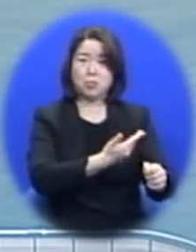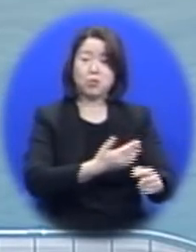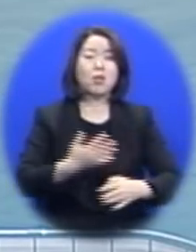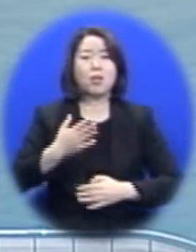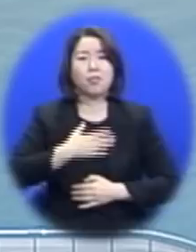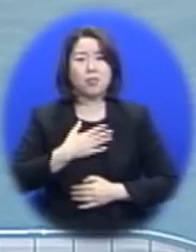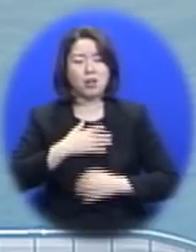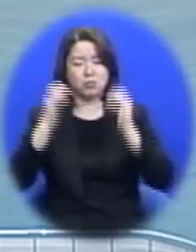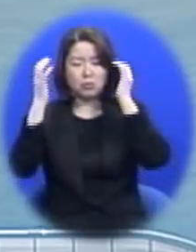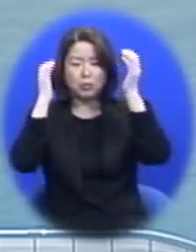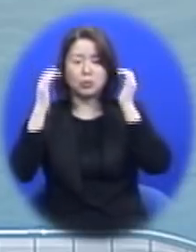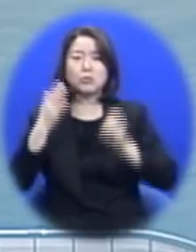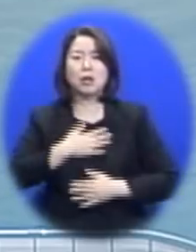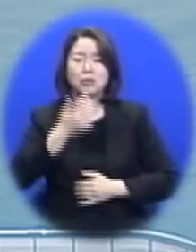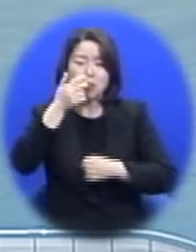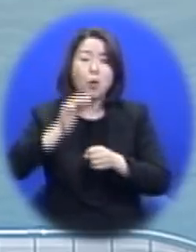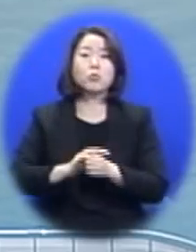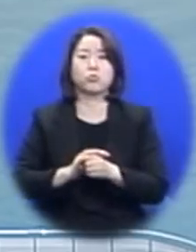너무 억울해요.